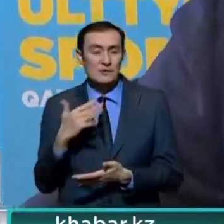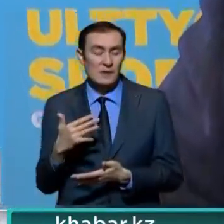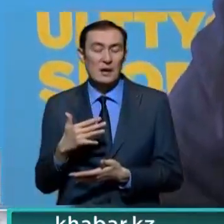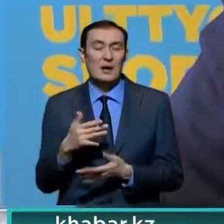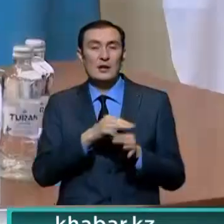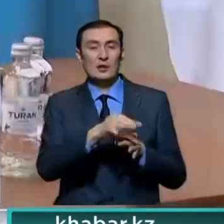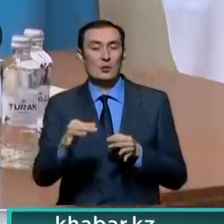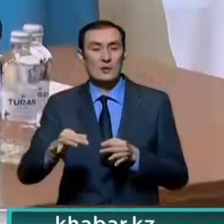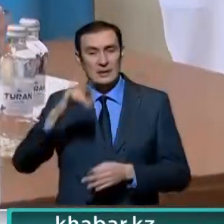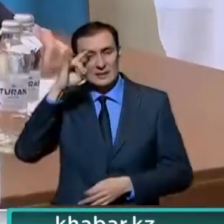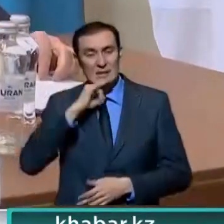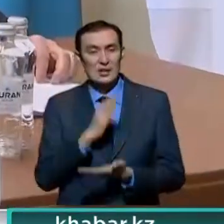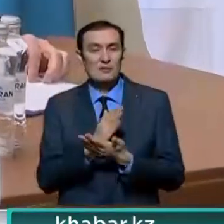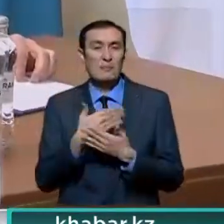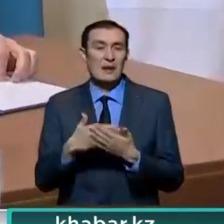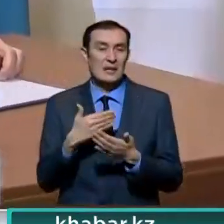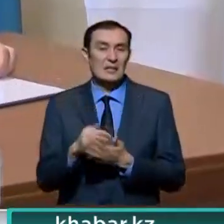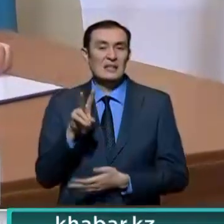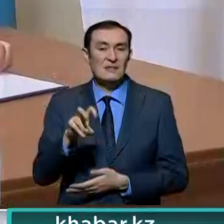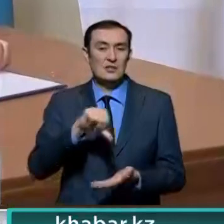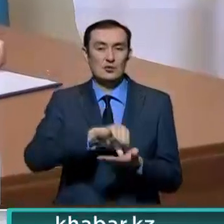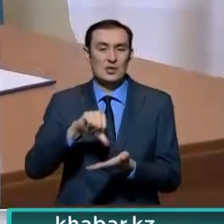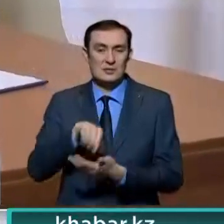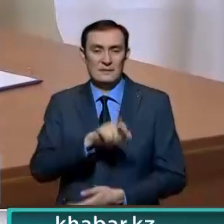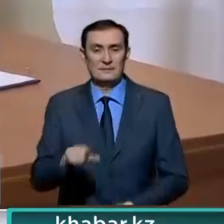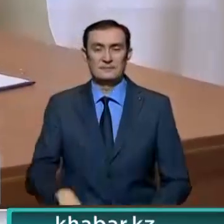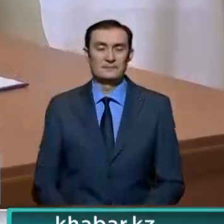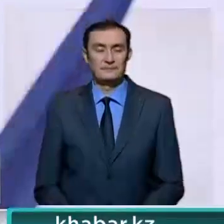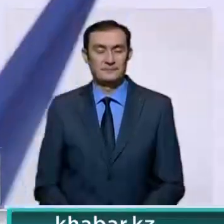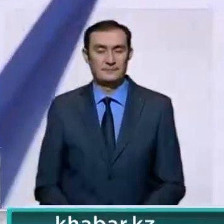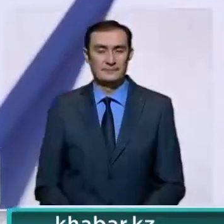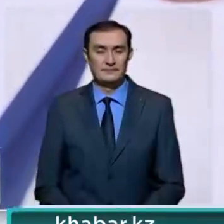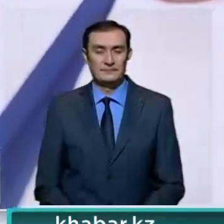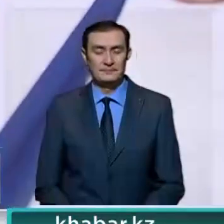регионов нашей республики насчитывает уже порядка двух сотен беркутчи